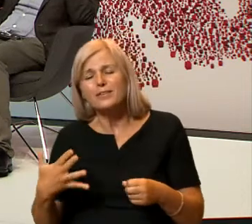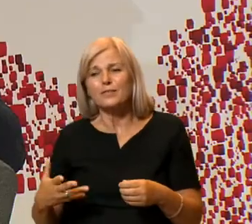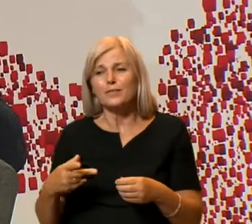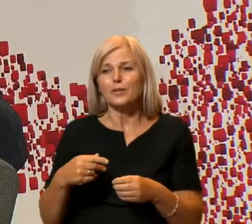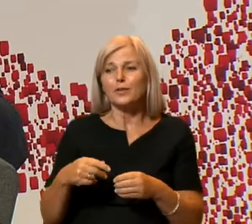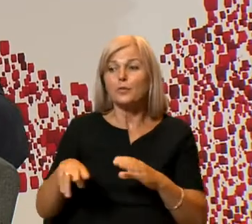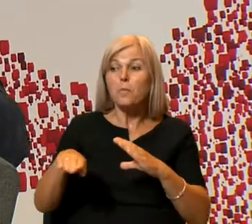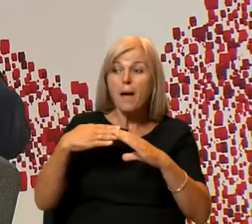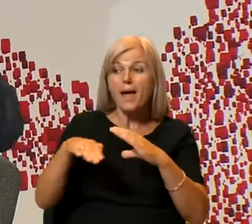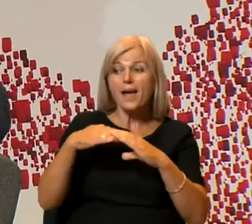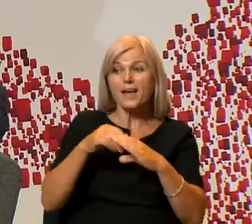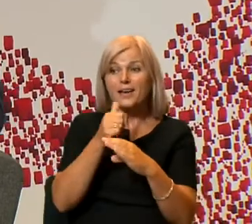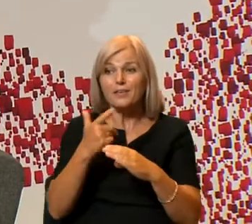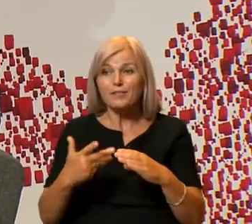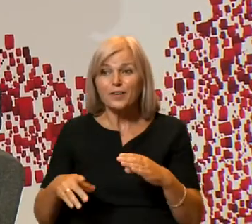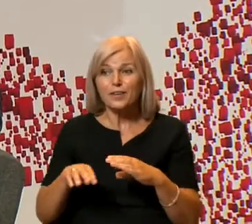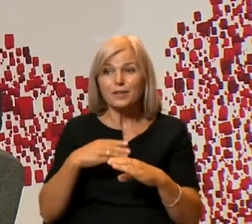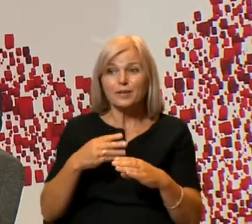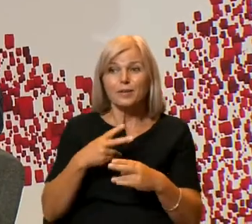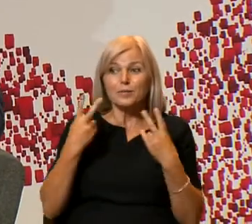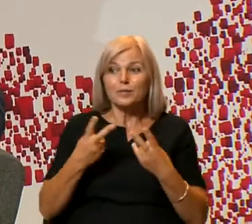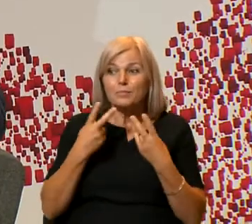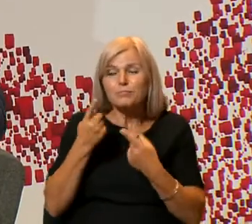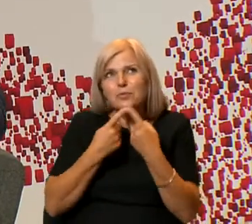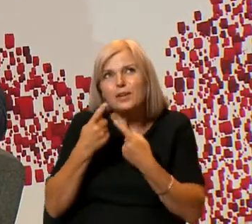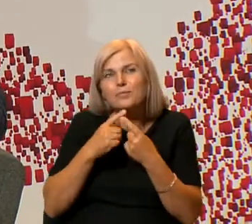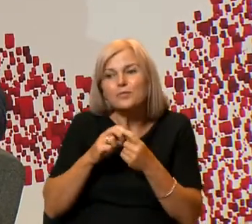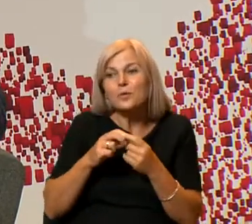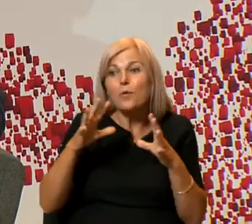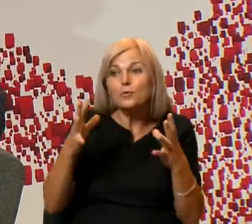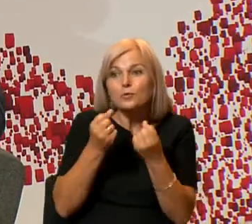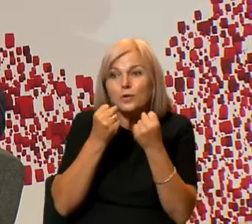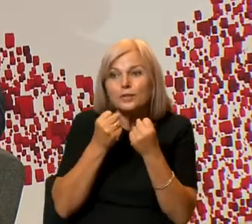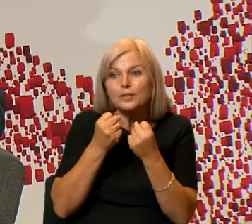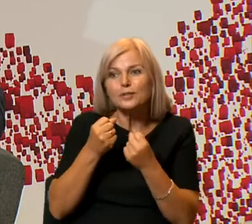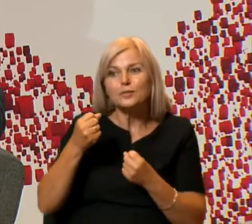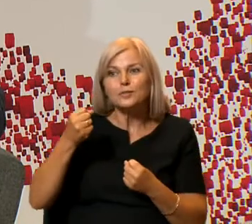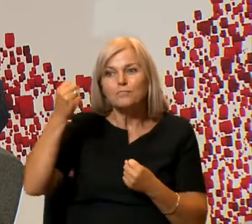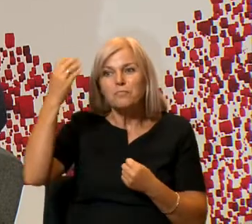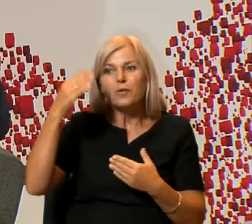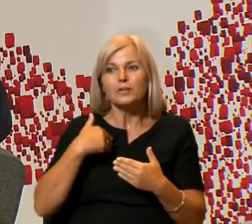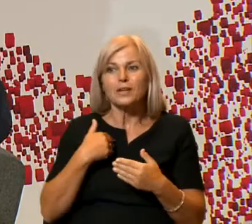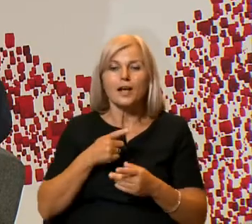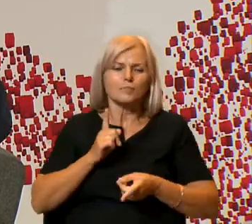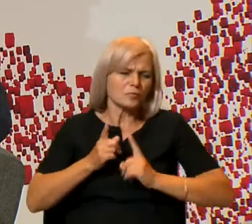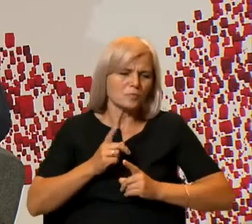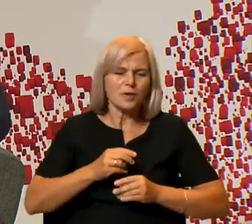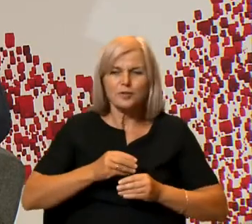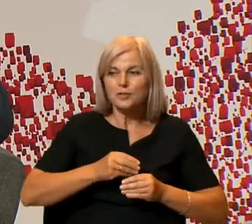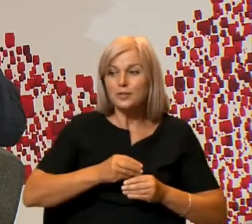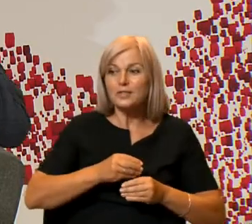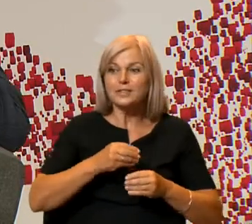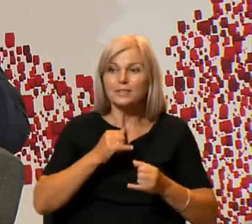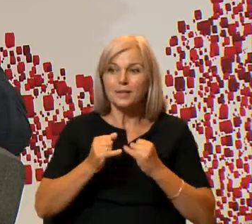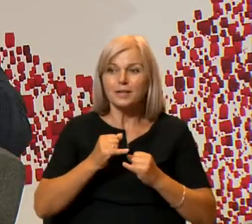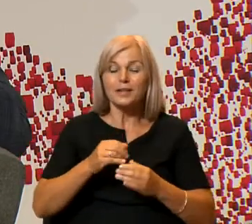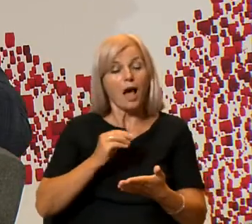maili i wydawało mi się, że czas najwyższy znaleźć jakiegoś guru, który będzie wiedział, jak sobie poradzić z przyspieszeniem modernizacji. Napisałem więc maila